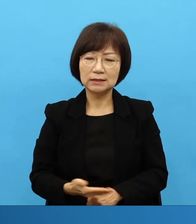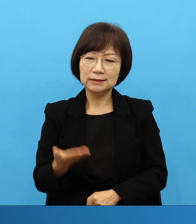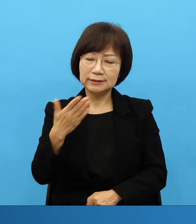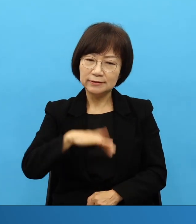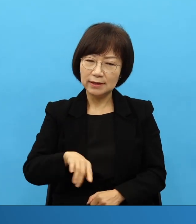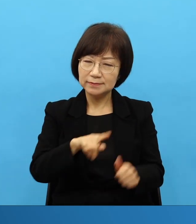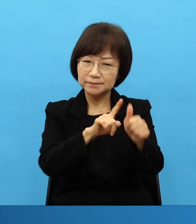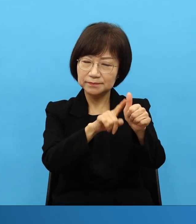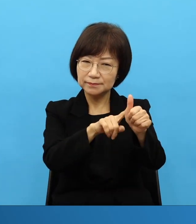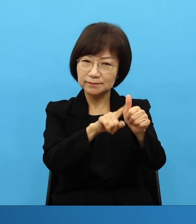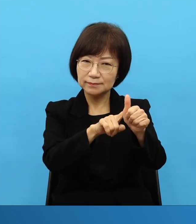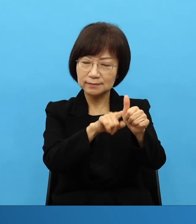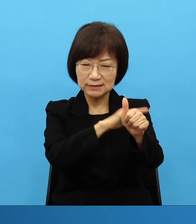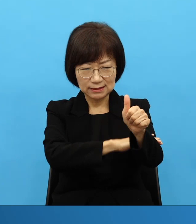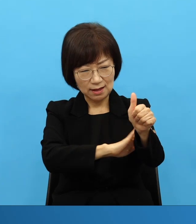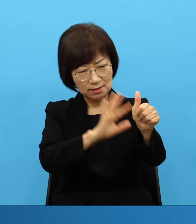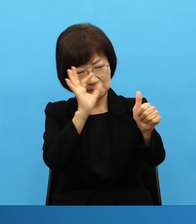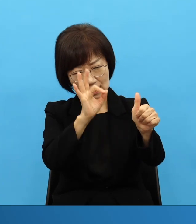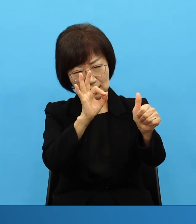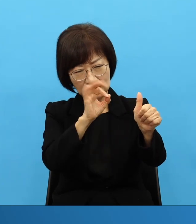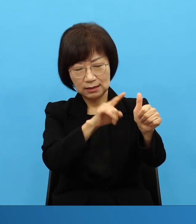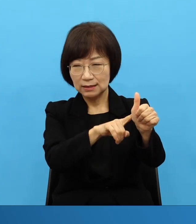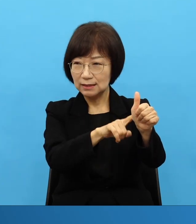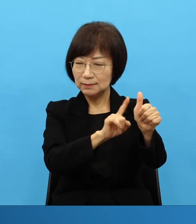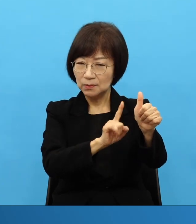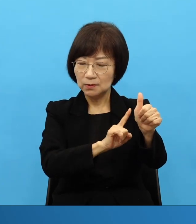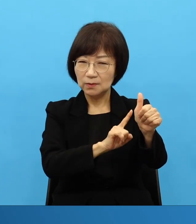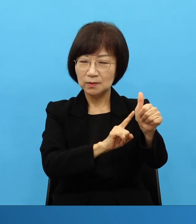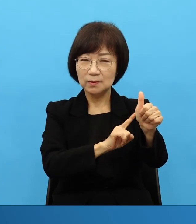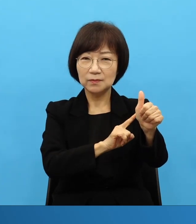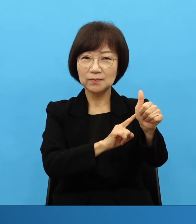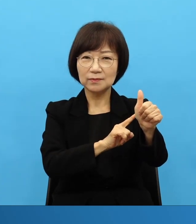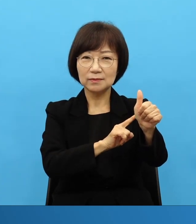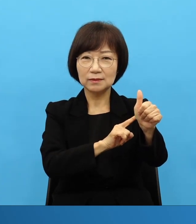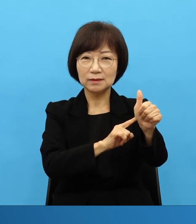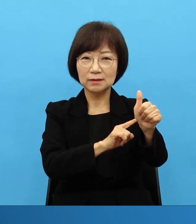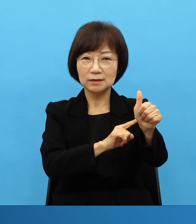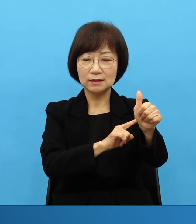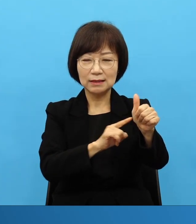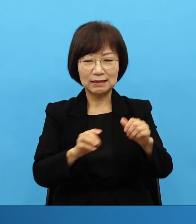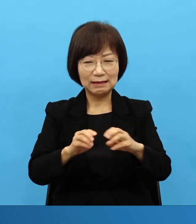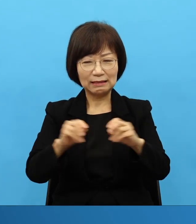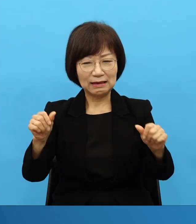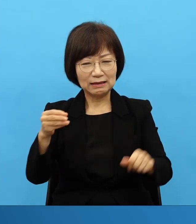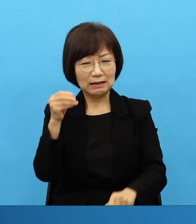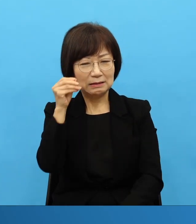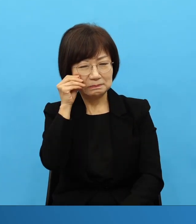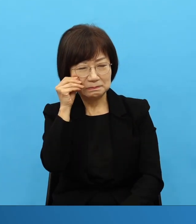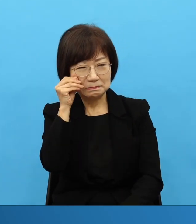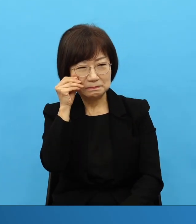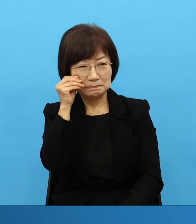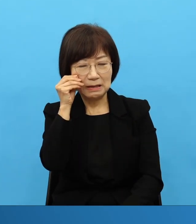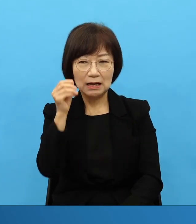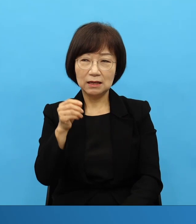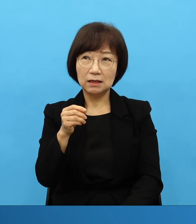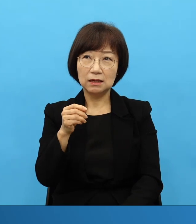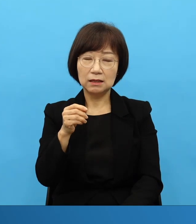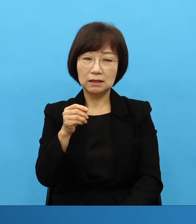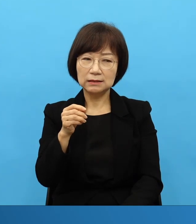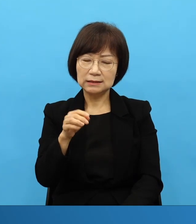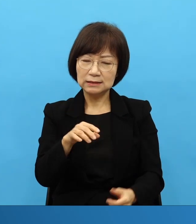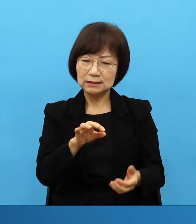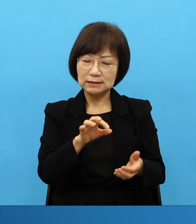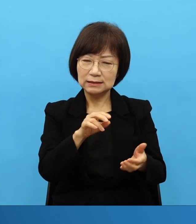보니까 세금 내야 되고 쓸모도 없고 뭐 이런 땅이고 보니까 But I looked carefully, and you have to